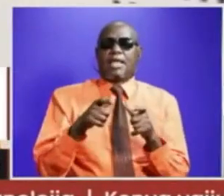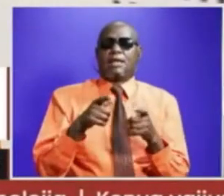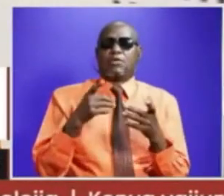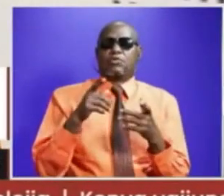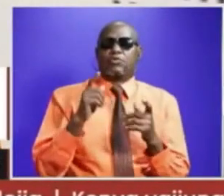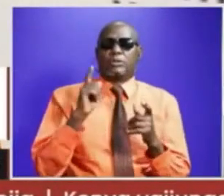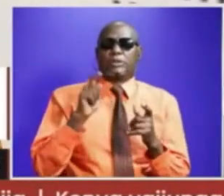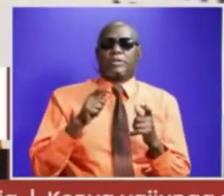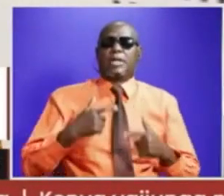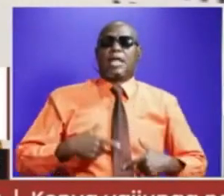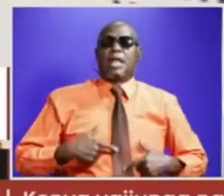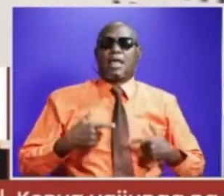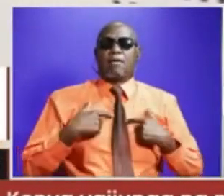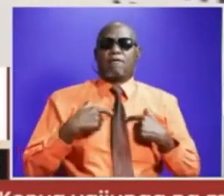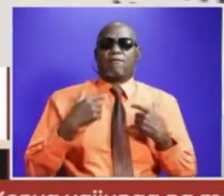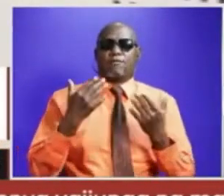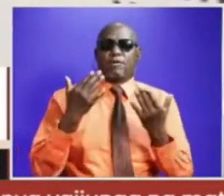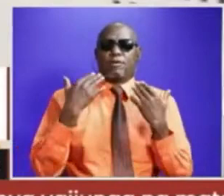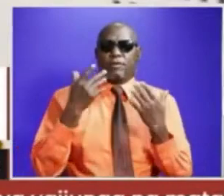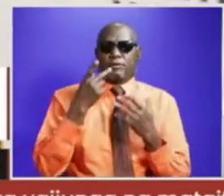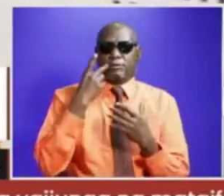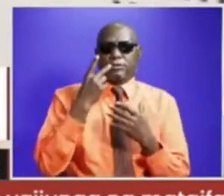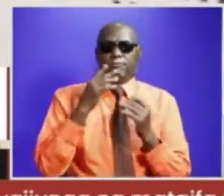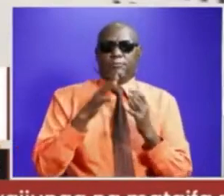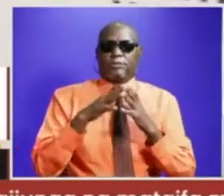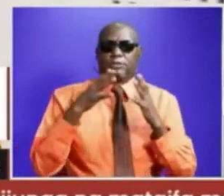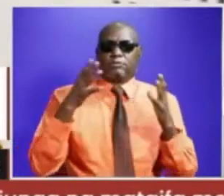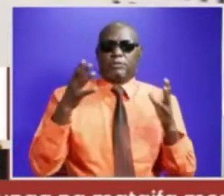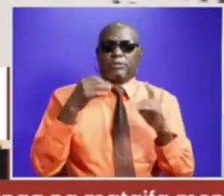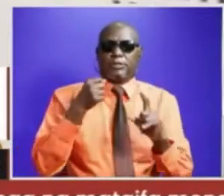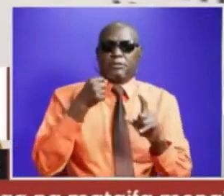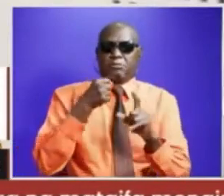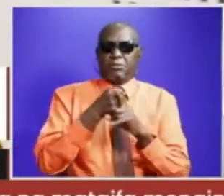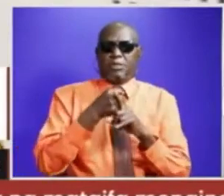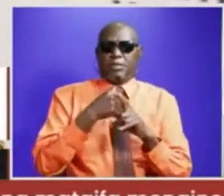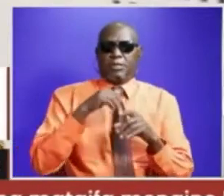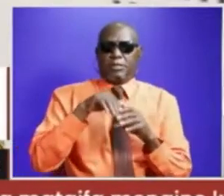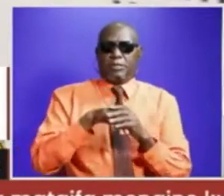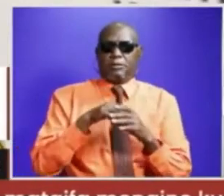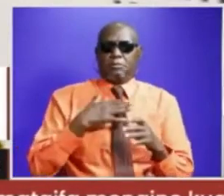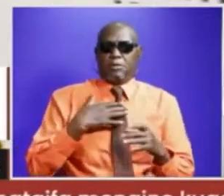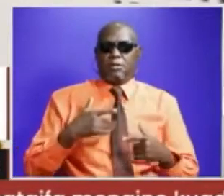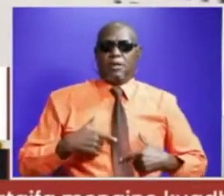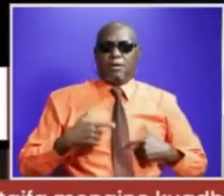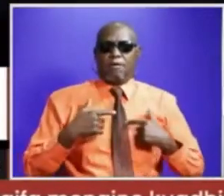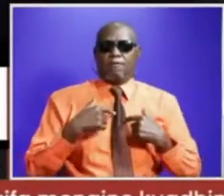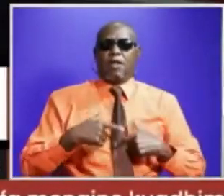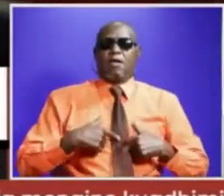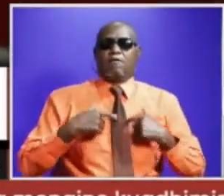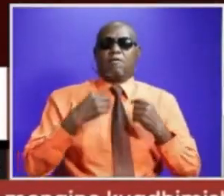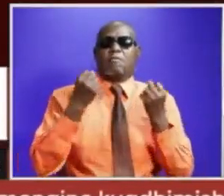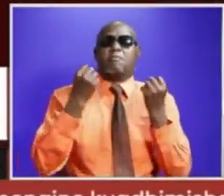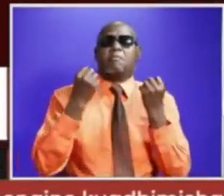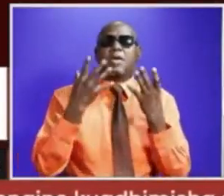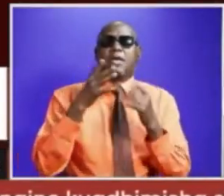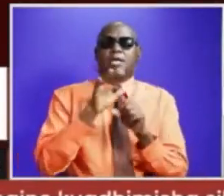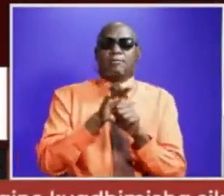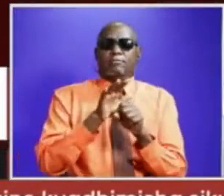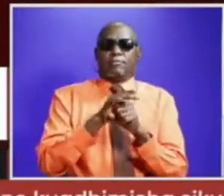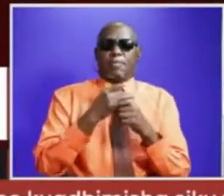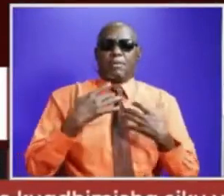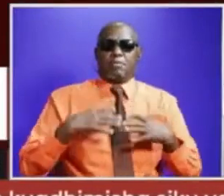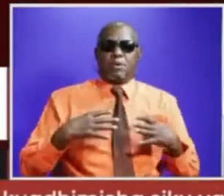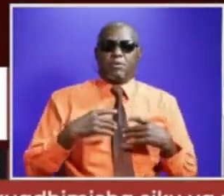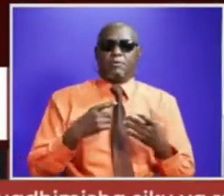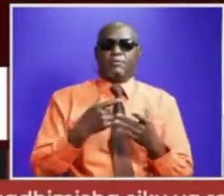forever because I have seen great impact it has brought in my life and in the lives of many people. Hata kama redio imesifiwa